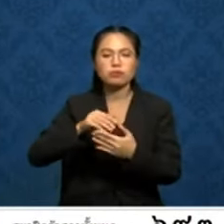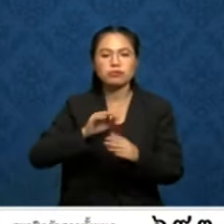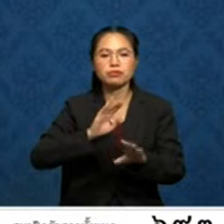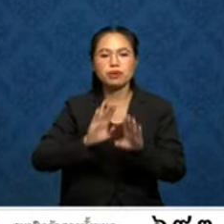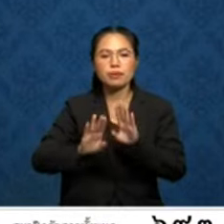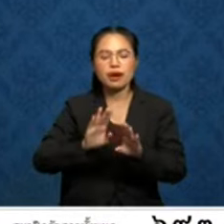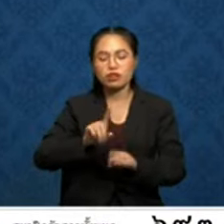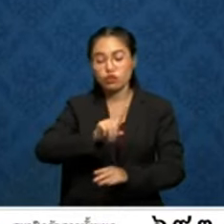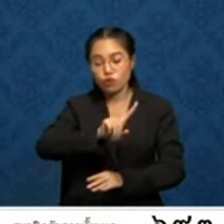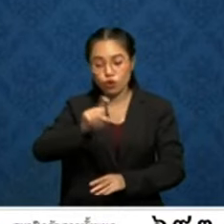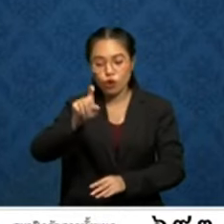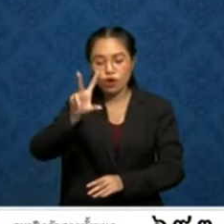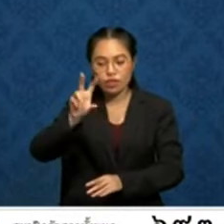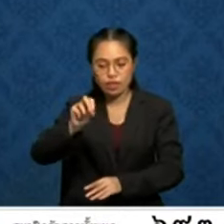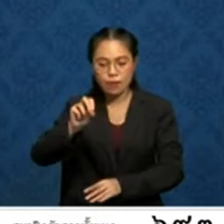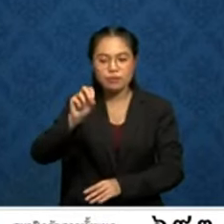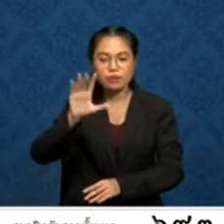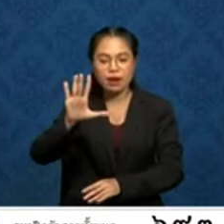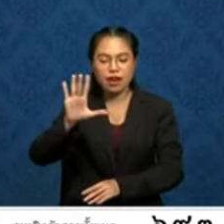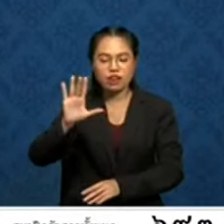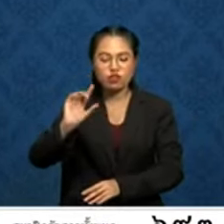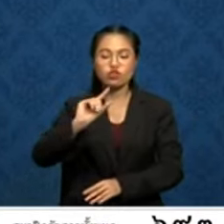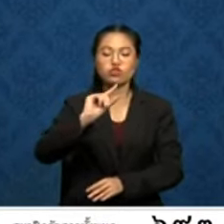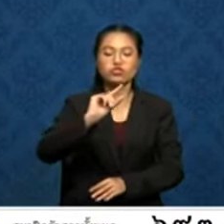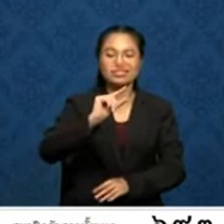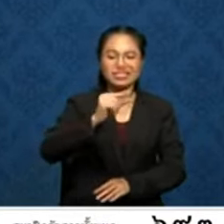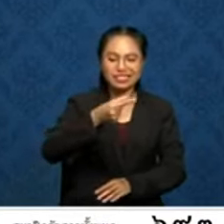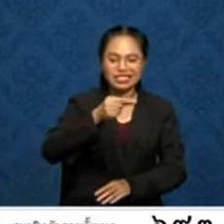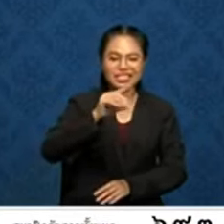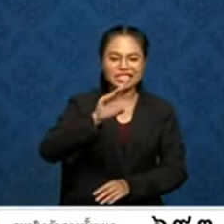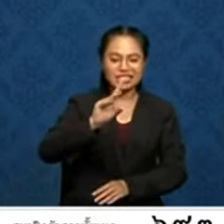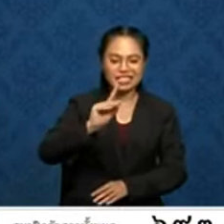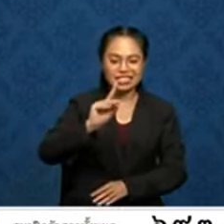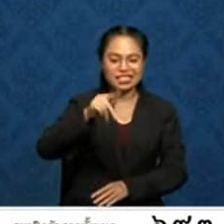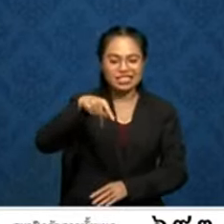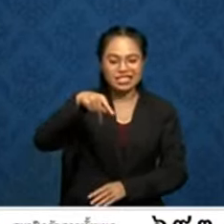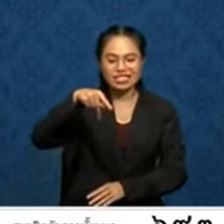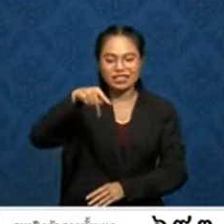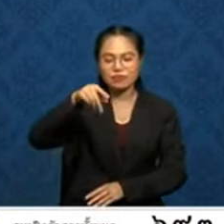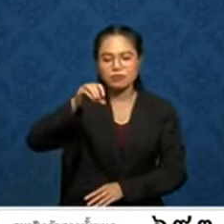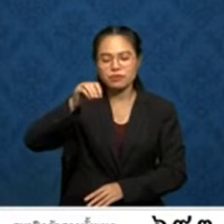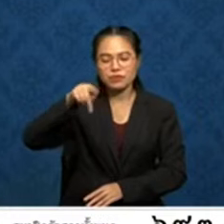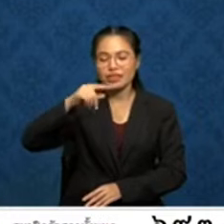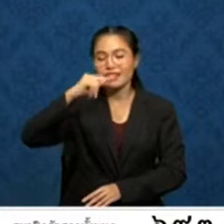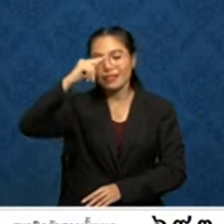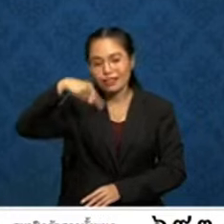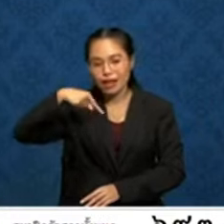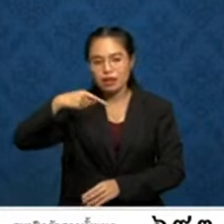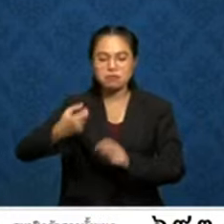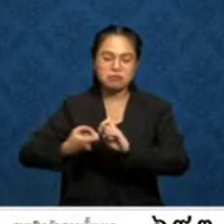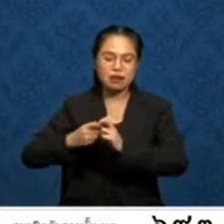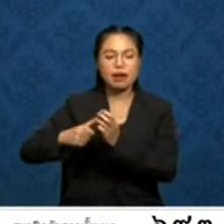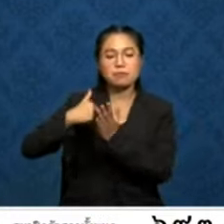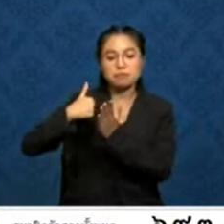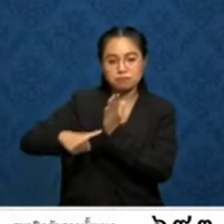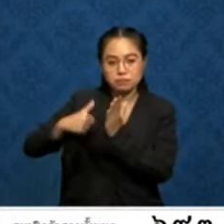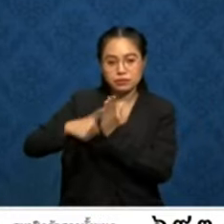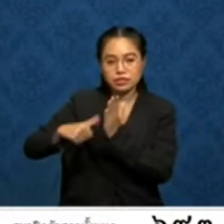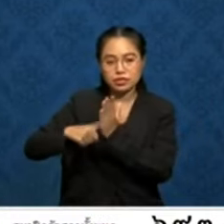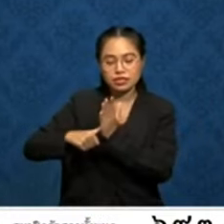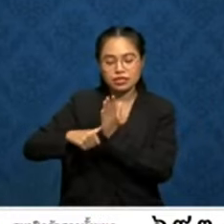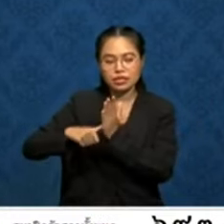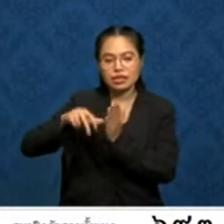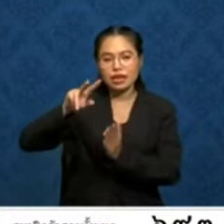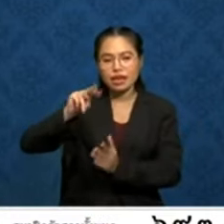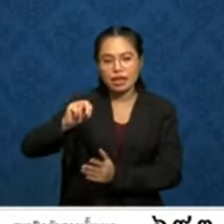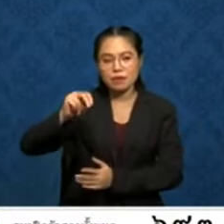ละ35ของ GDP กำลังประสบปัญหาสภาพคล่องและสัดส่วนหนี้เสีย NPL ต่อสิน